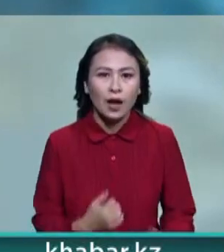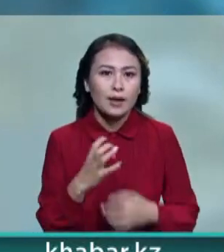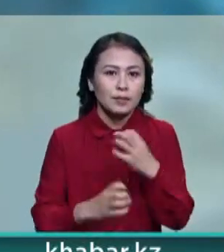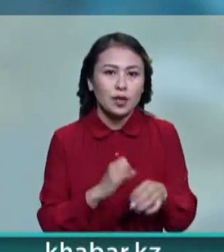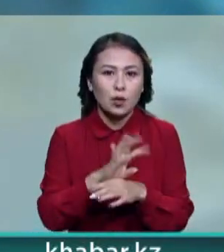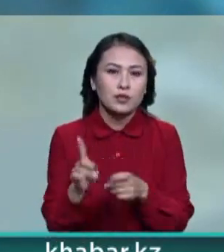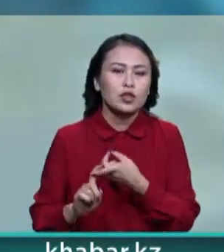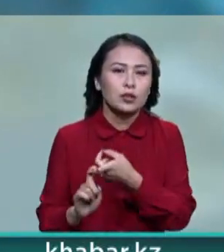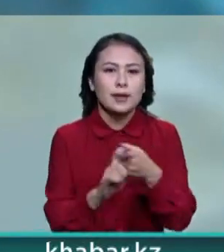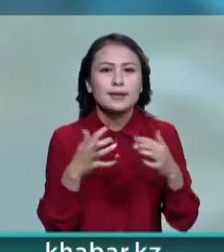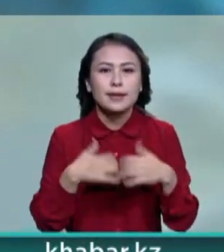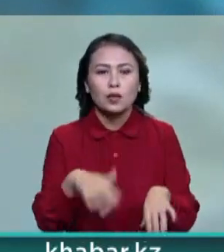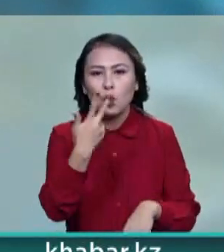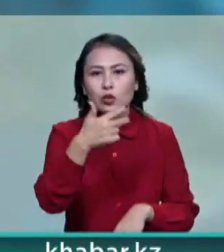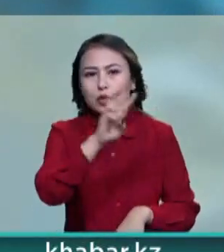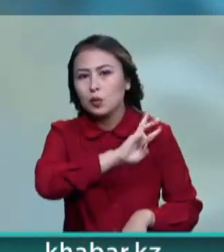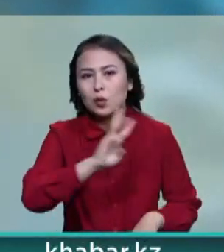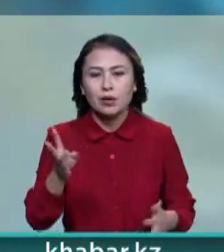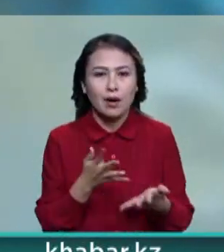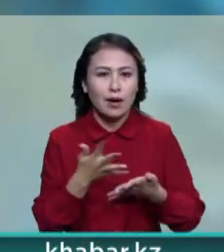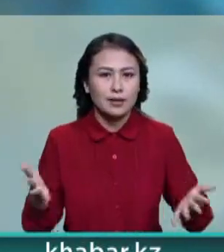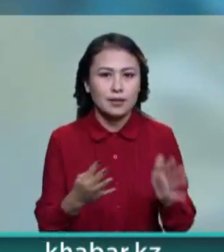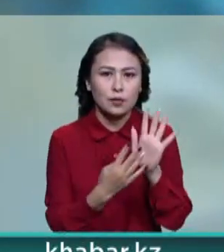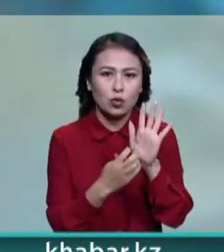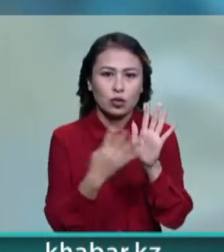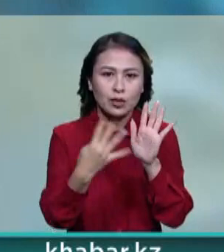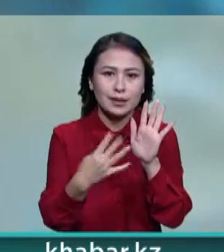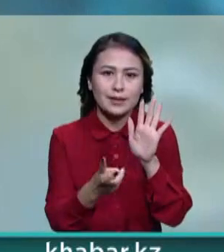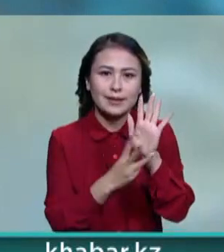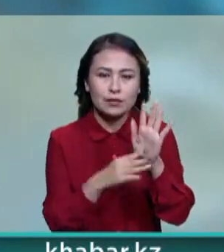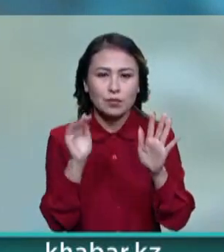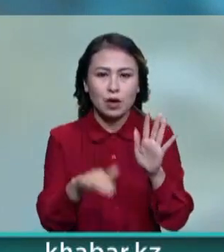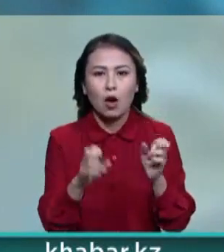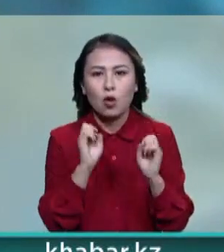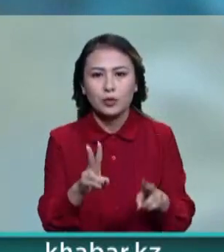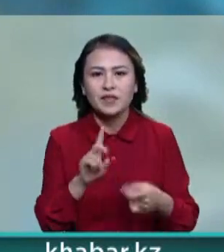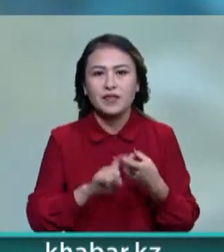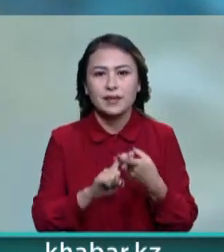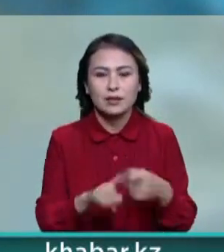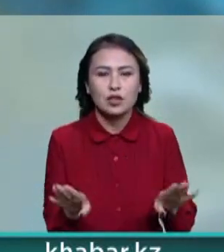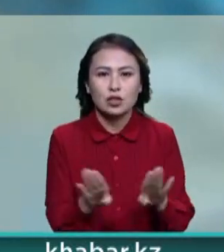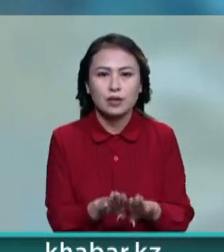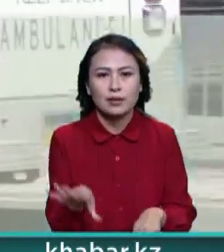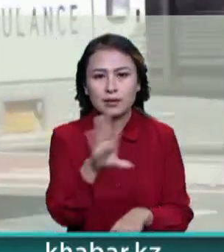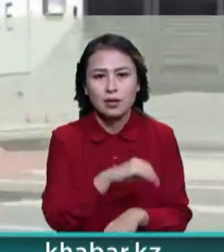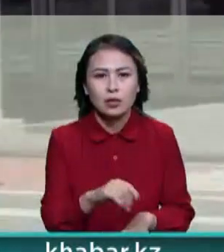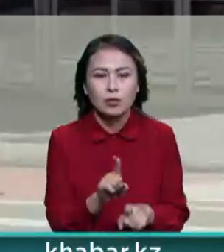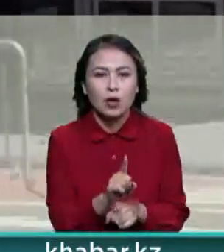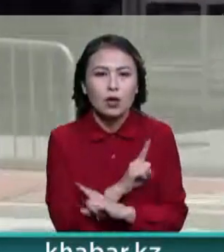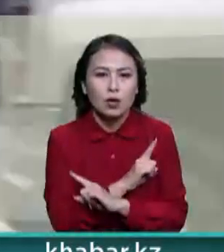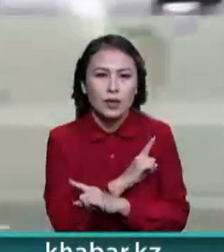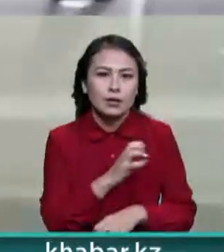Ал әлемде коронавирус жұқтырғандар саны 30 миллионнан асып, 948 мыңы қауіпті инфекциядан жан тәсілім